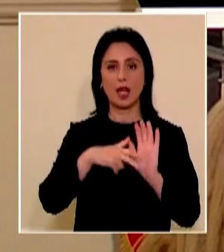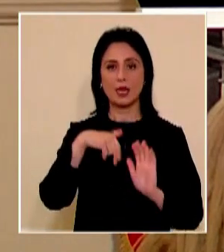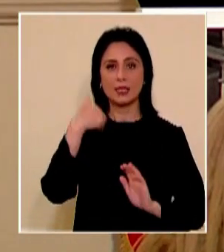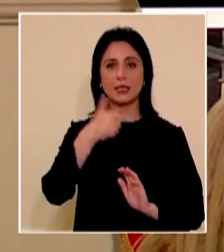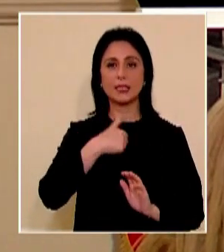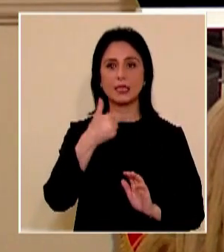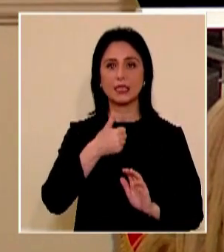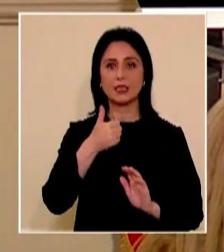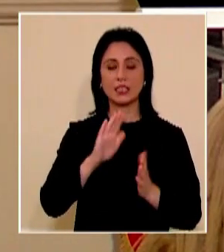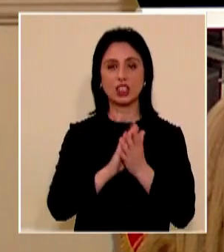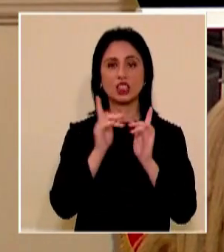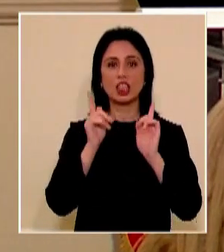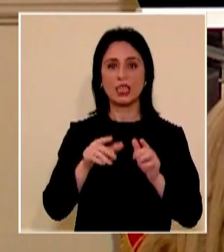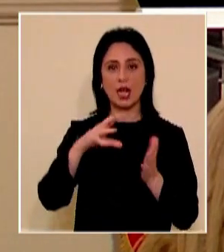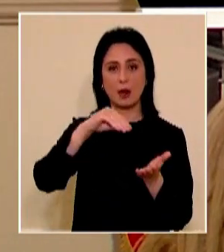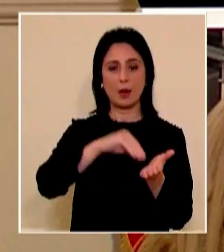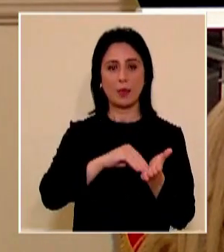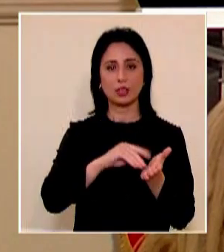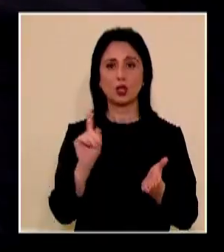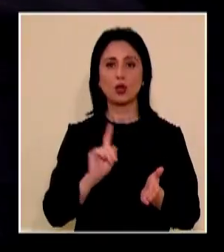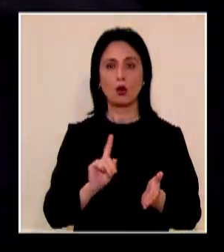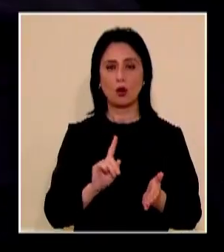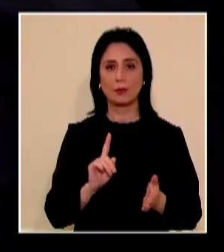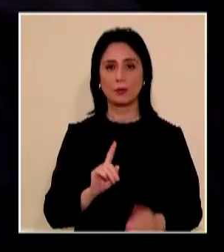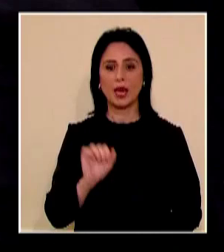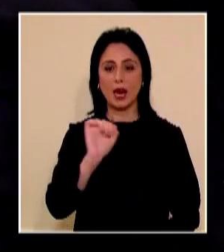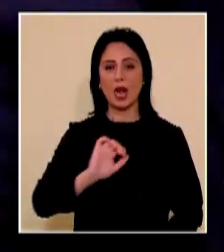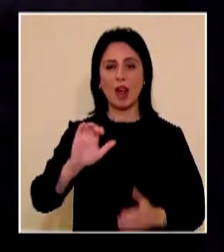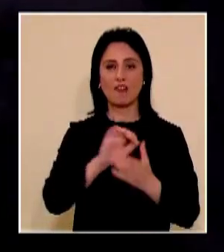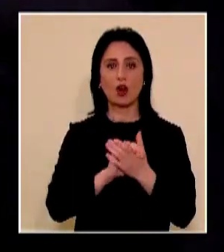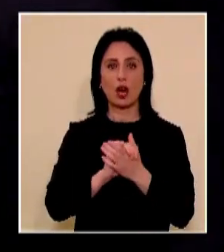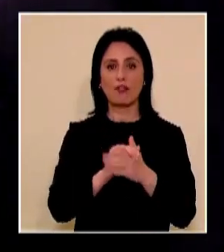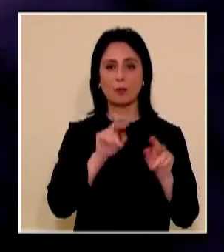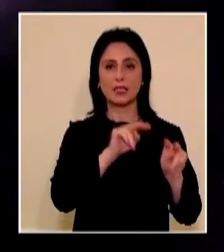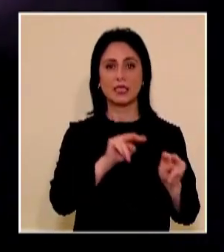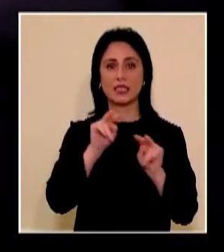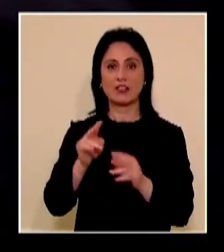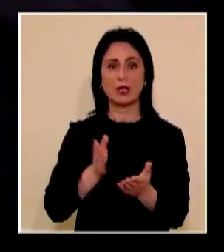tych შეთანხმებაში რომ ზობოვიანი ქტორე ზსადამ